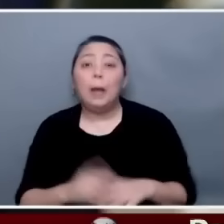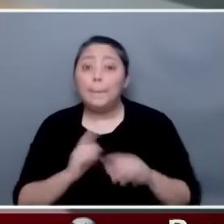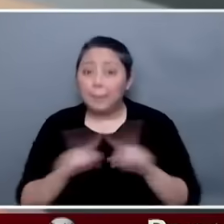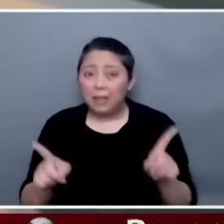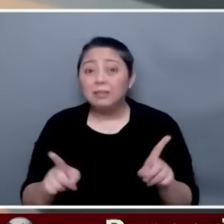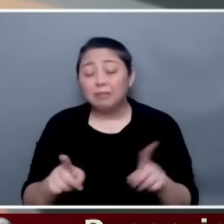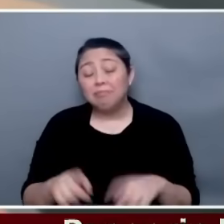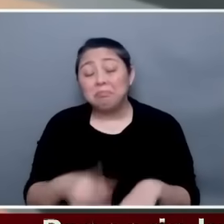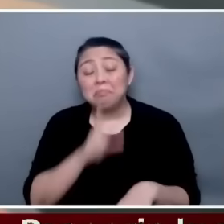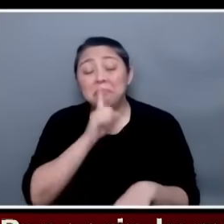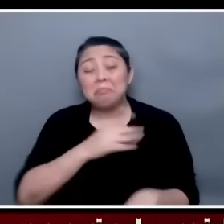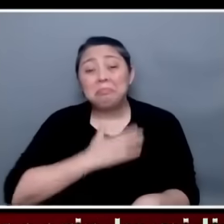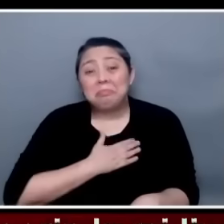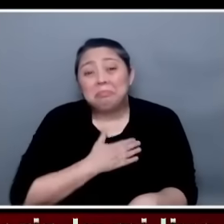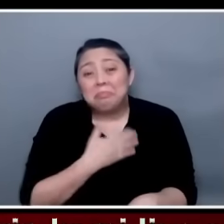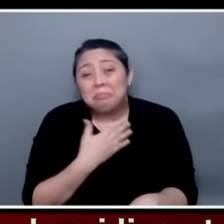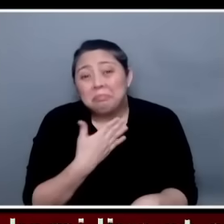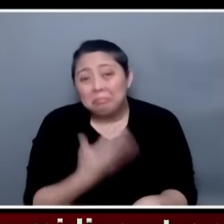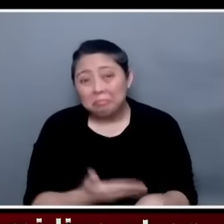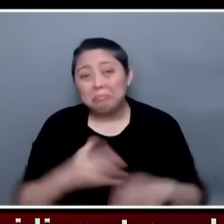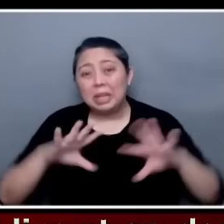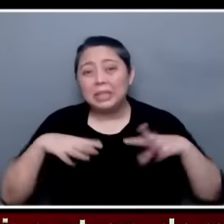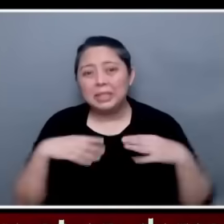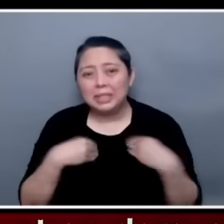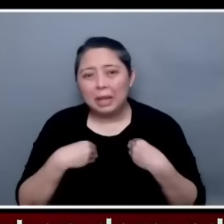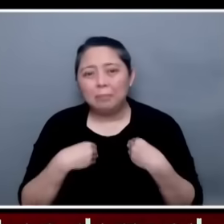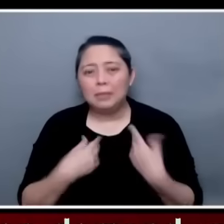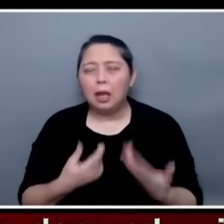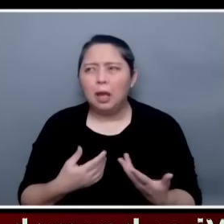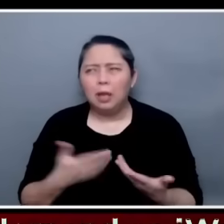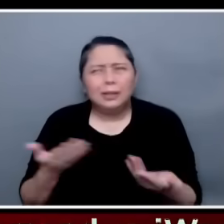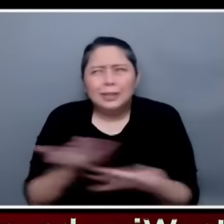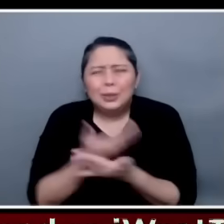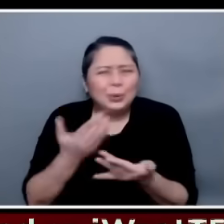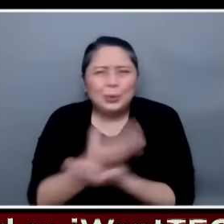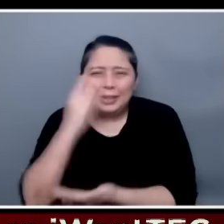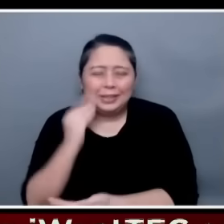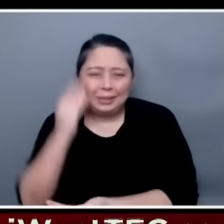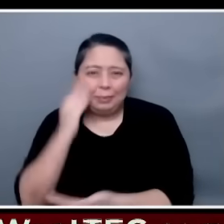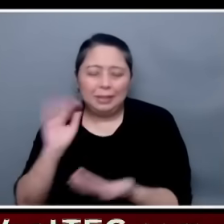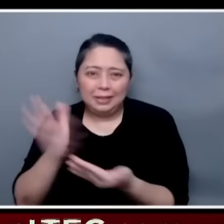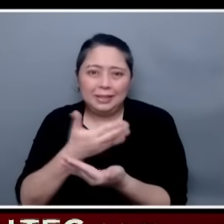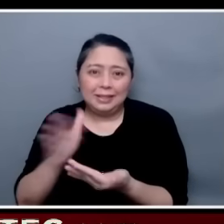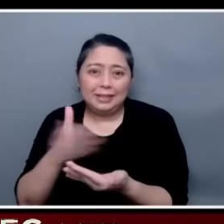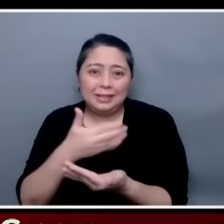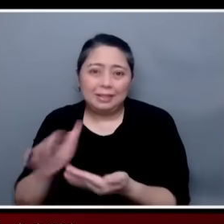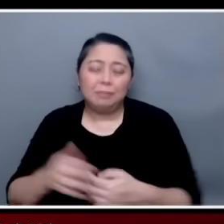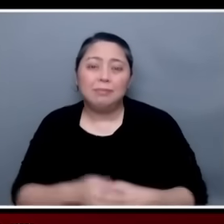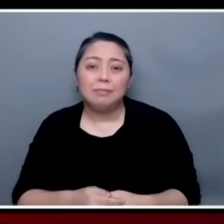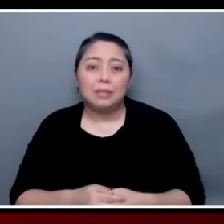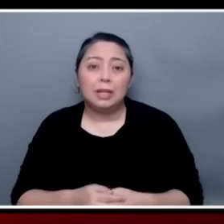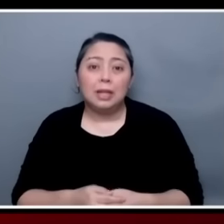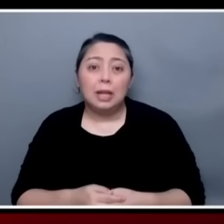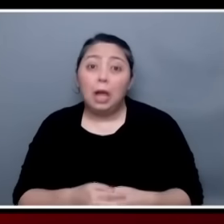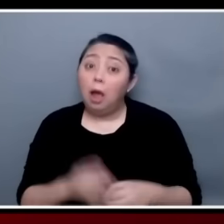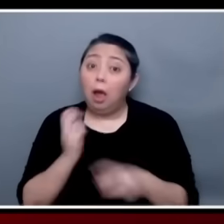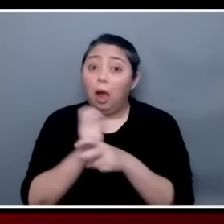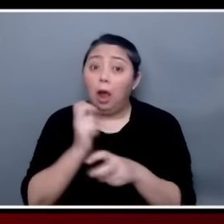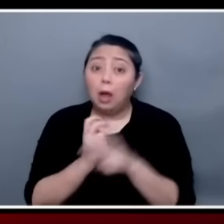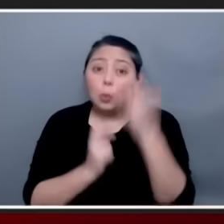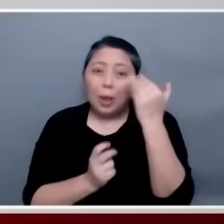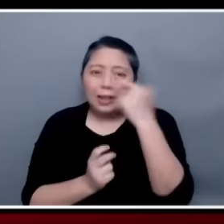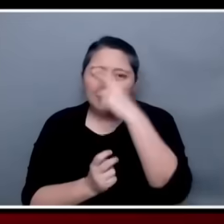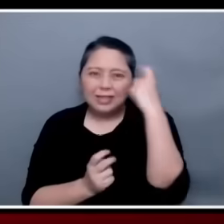sa recording ng kanta. Mahirap kanta itong kantang ito. Gaya ng sinabi ko, never pa ako nakakanta ng